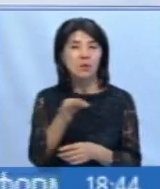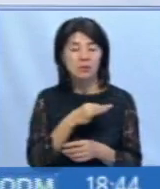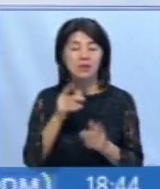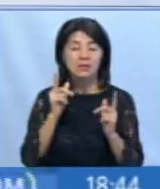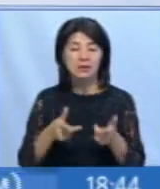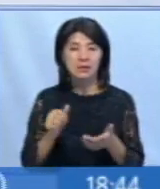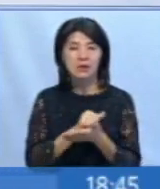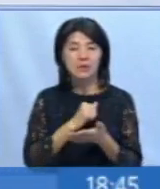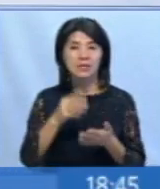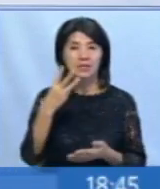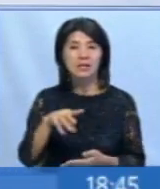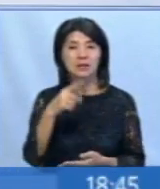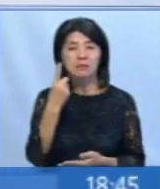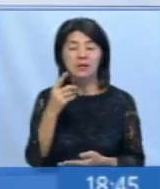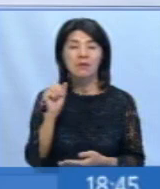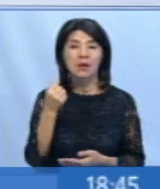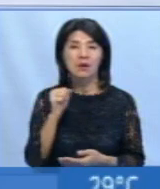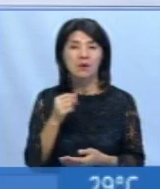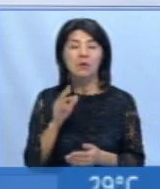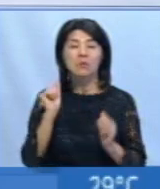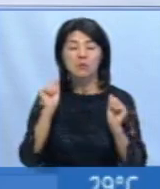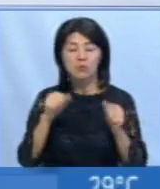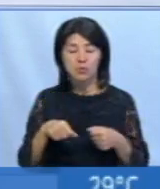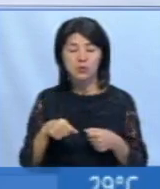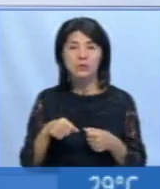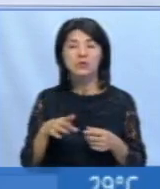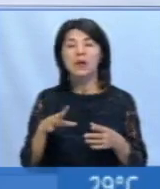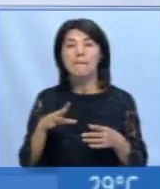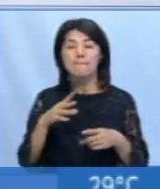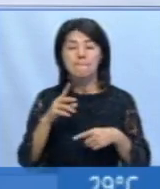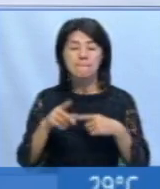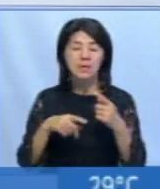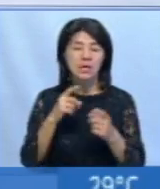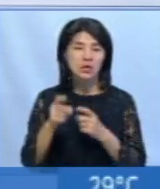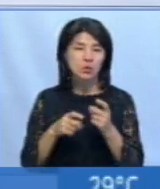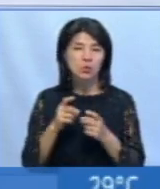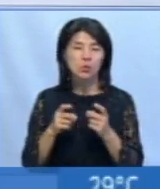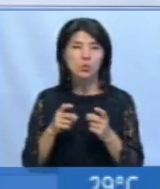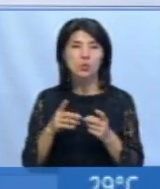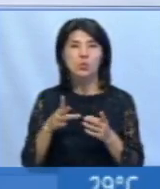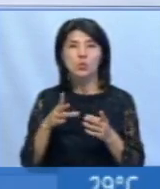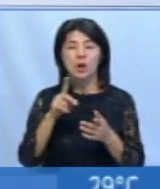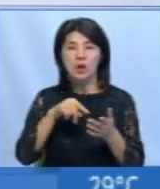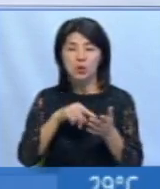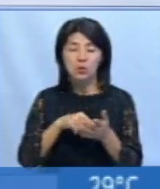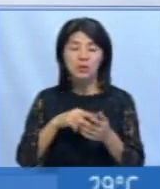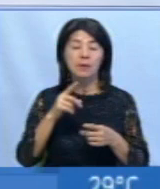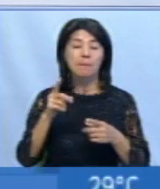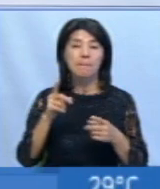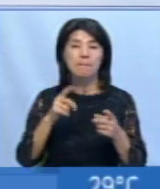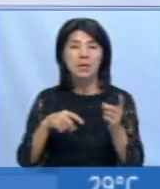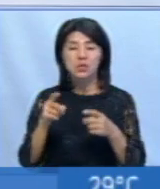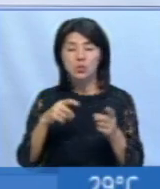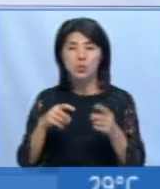августа разрешены междугородние и межрайонные автобусные перевозки. Начинают работать библиотеки и музеи. Подробнее